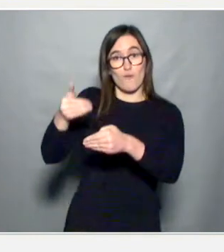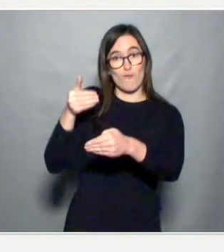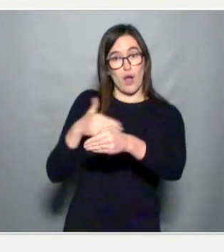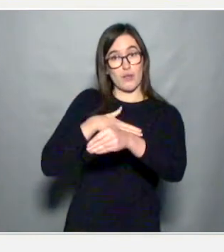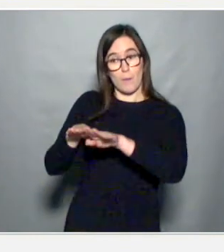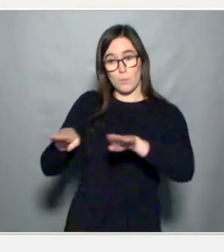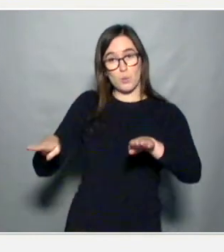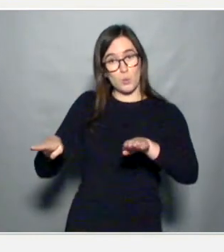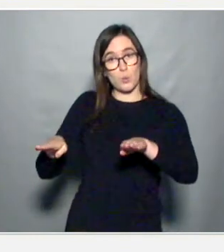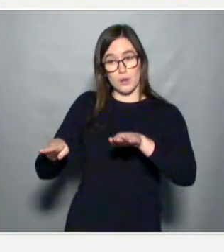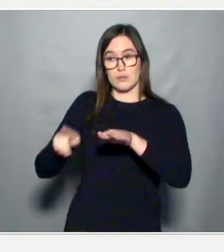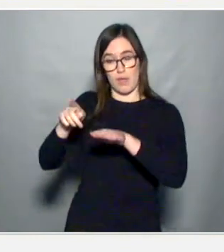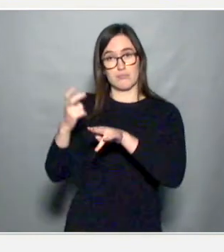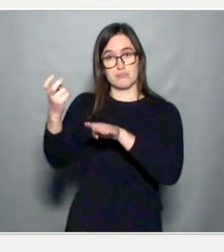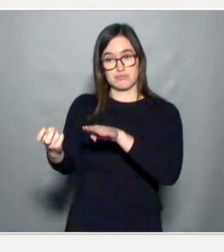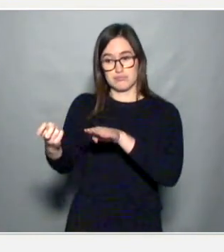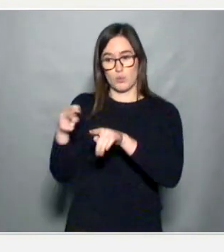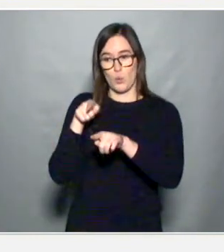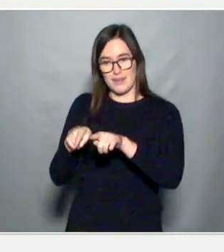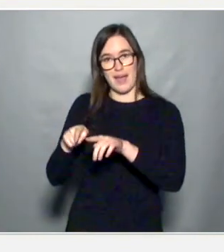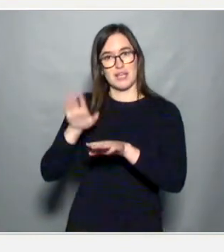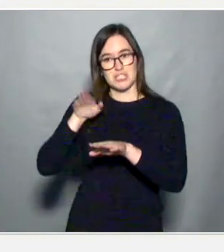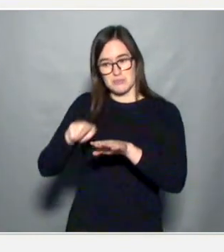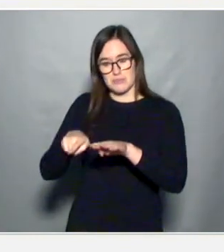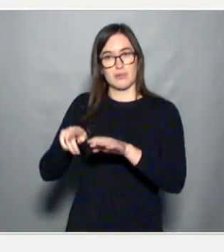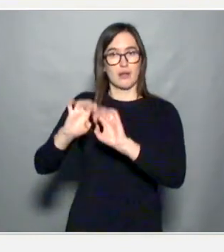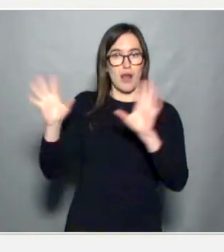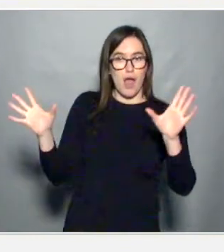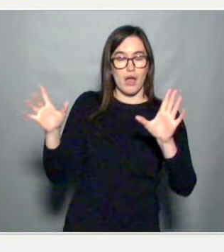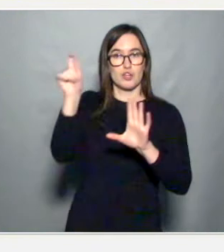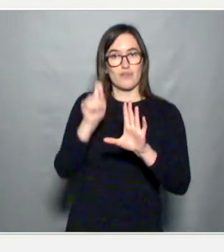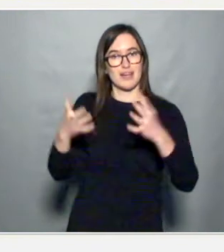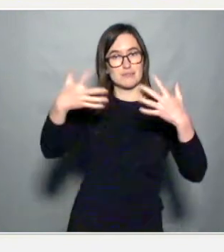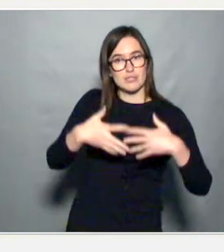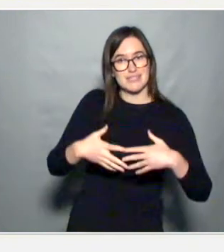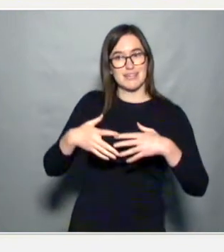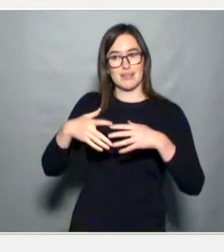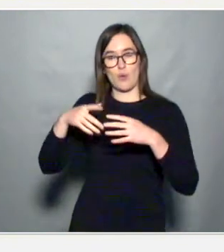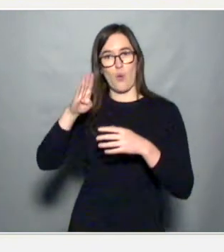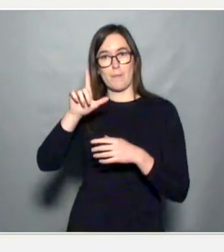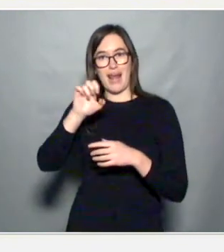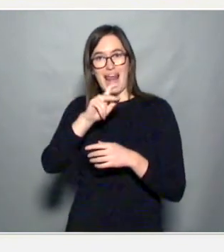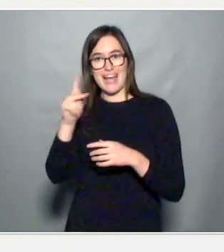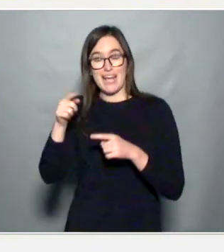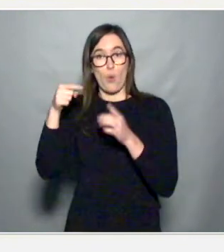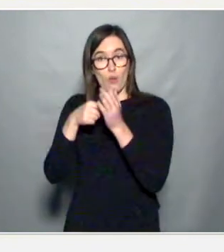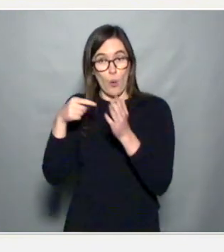bord. Och på det så har han en tatueringsmaskin, han har bläck, han har rena nålar och så har han ett